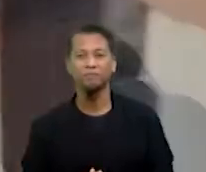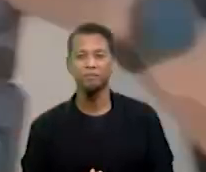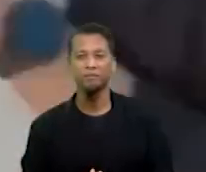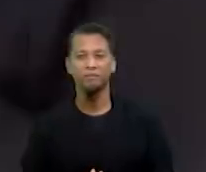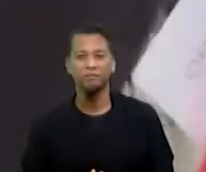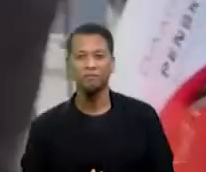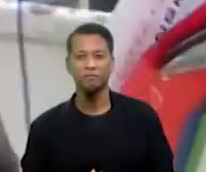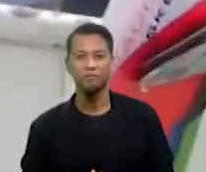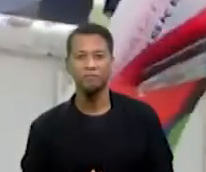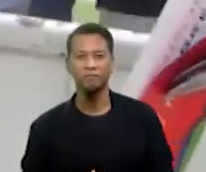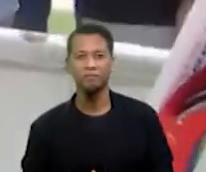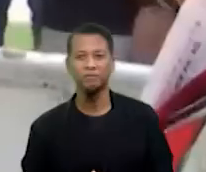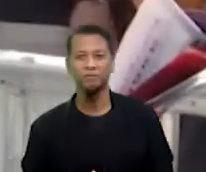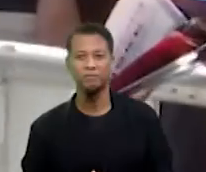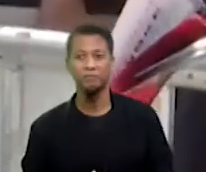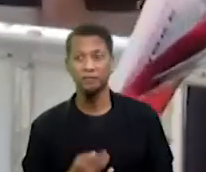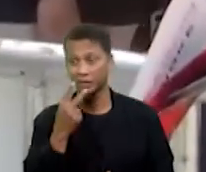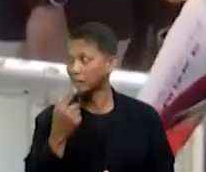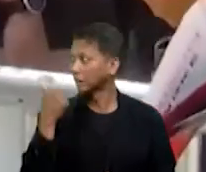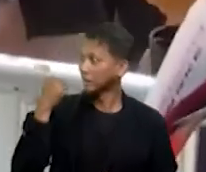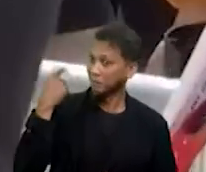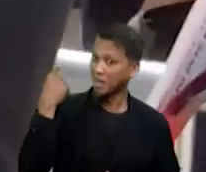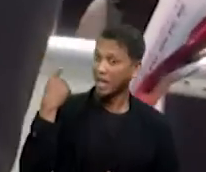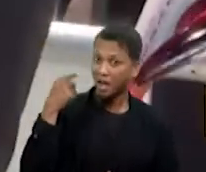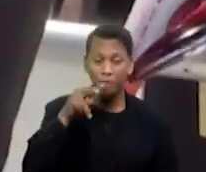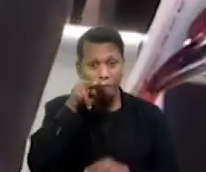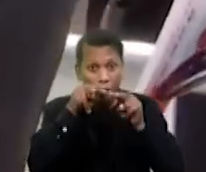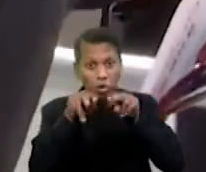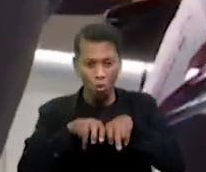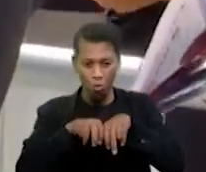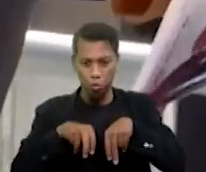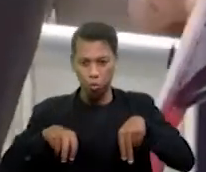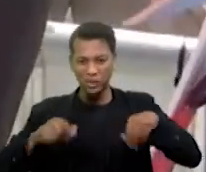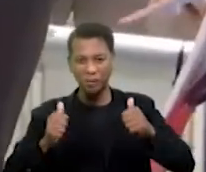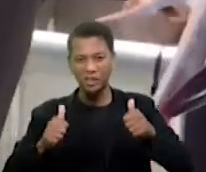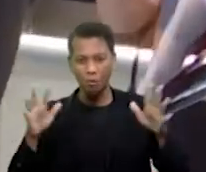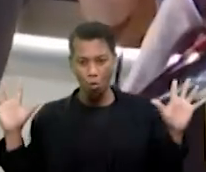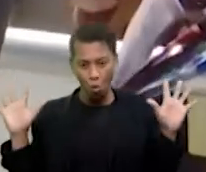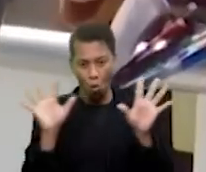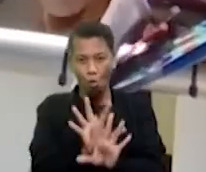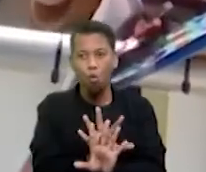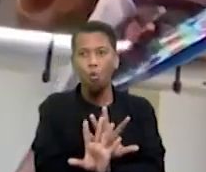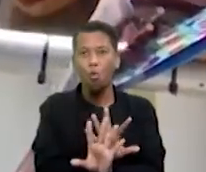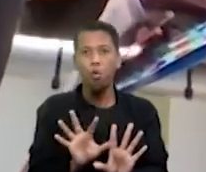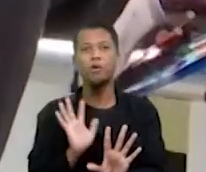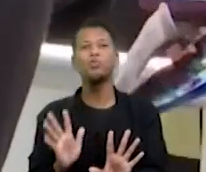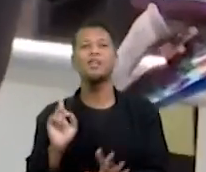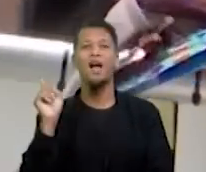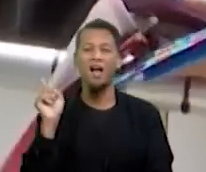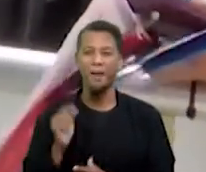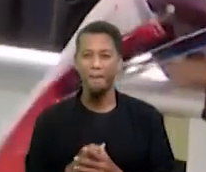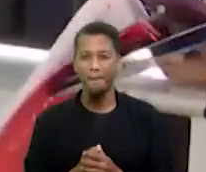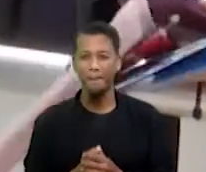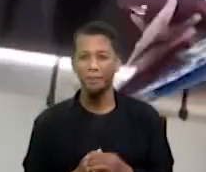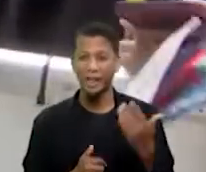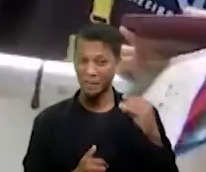Anda bisa saksikan bahwa di belakang sana itu beberapa penonton sudah mulai tiba dan datang di tribun. Dan memang sejak pagi hari tadi